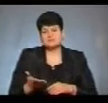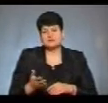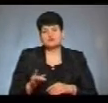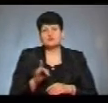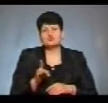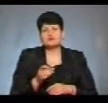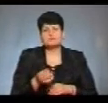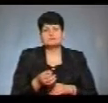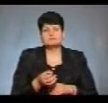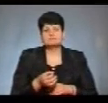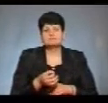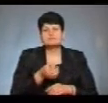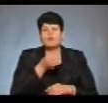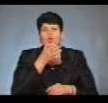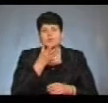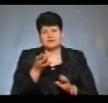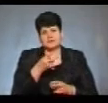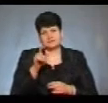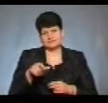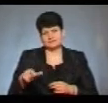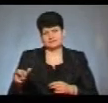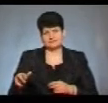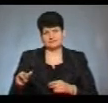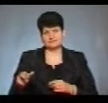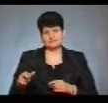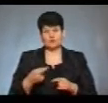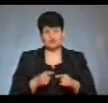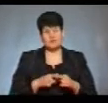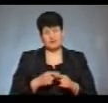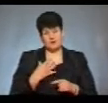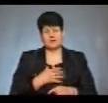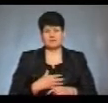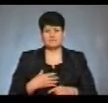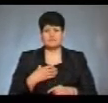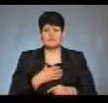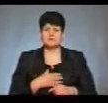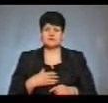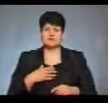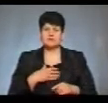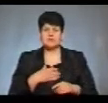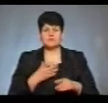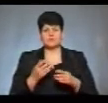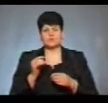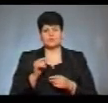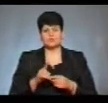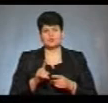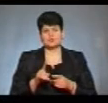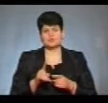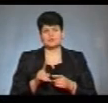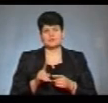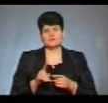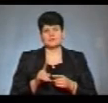щоб сподобатися виборцю багато в чому. Ну, це немаловажно, все-таки, якби не було на кон